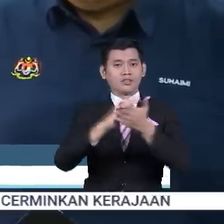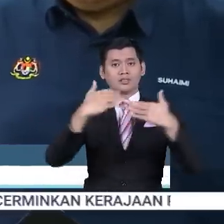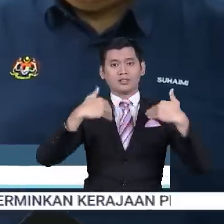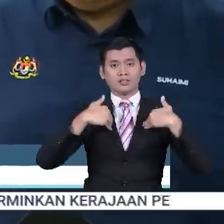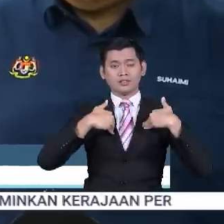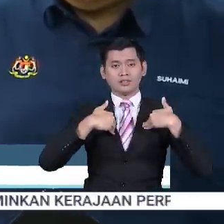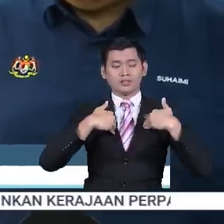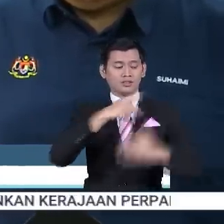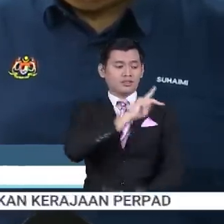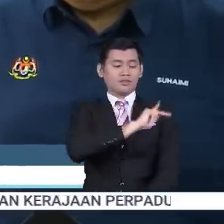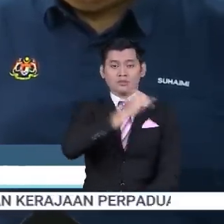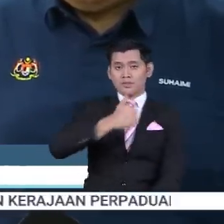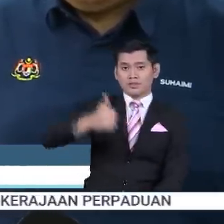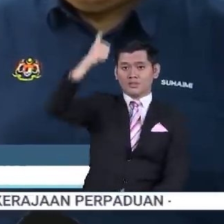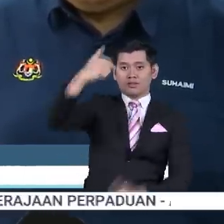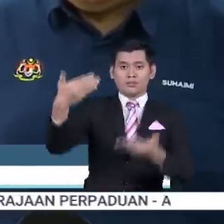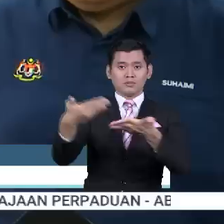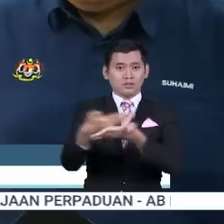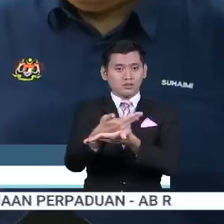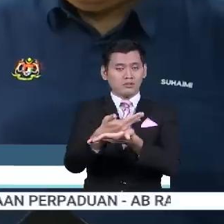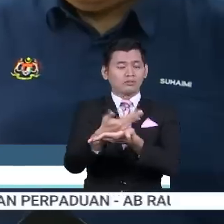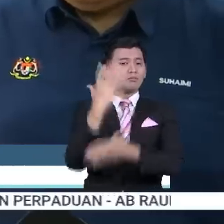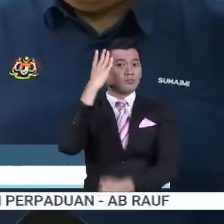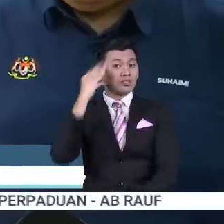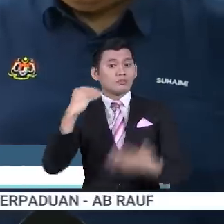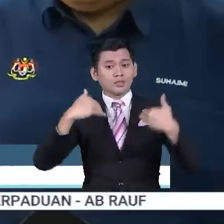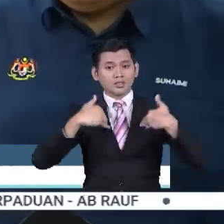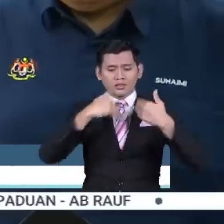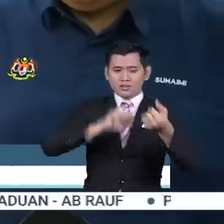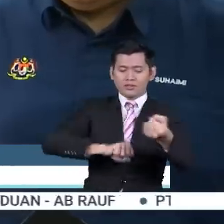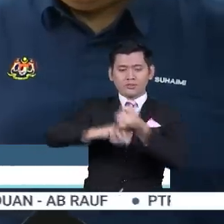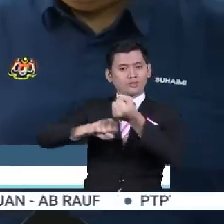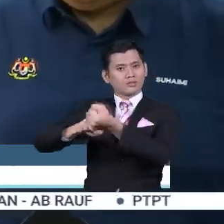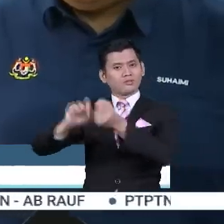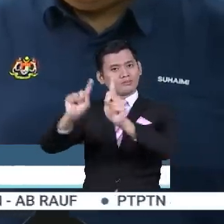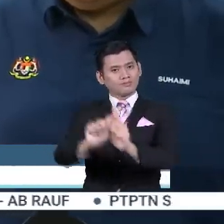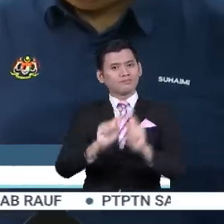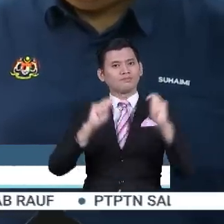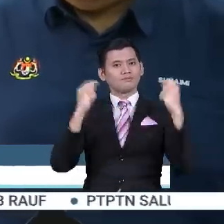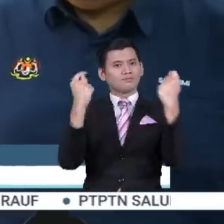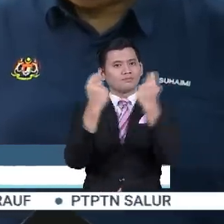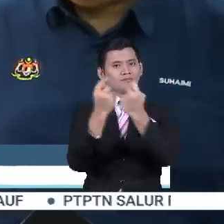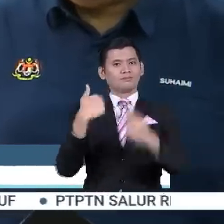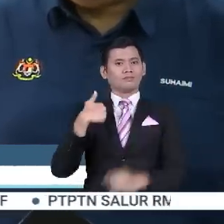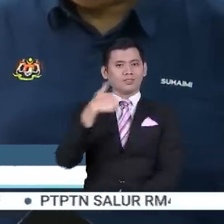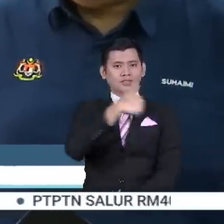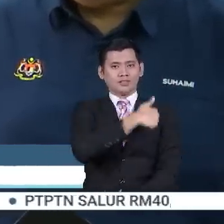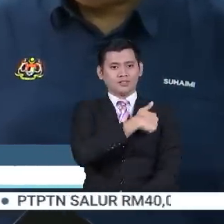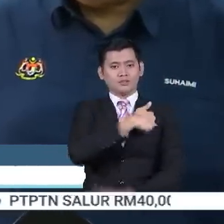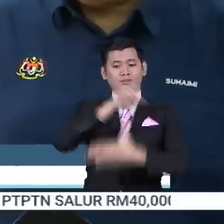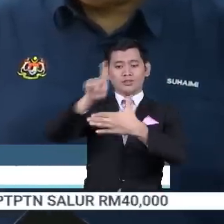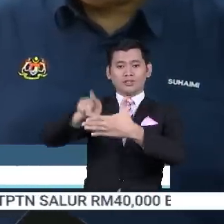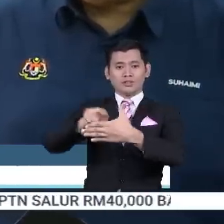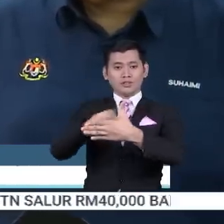Cik Suhaimi, dengan pengalaman yang beliau ada, dengan sokongan daripada pasukan, kita dalam bulan-bulan dan tahun-tahun